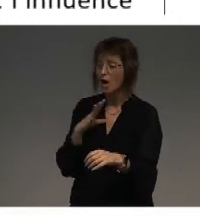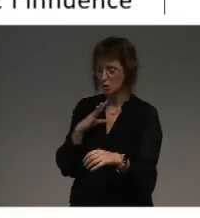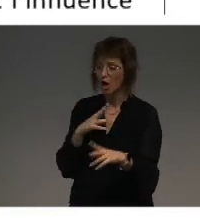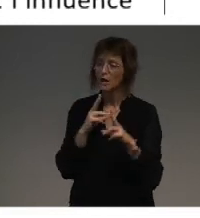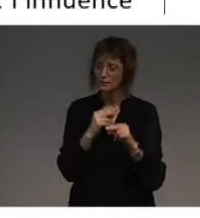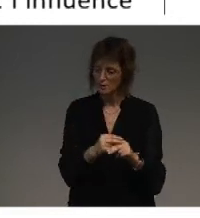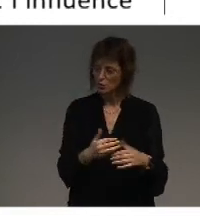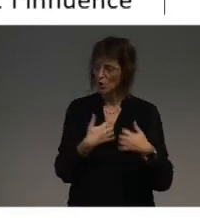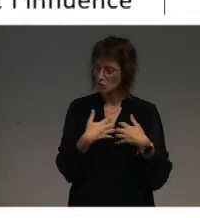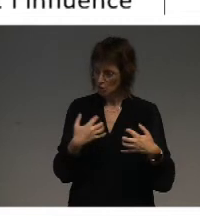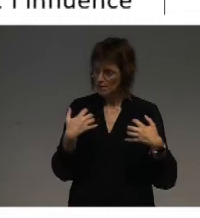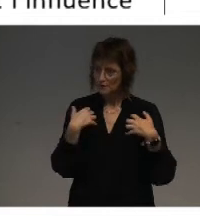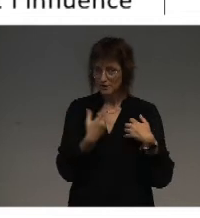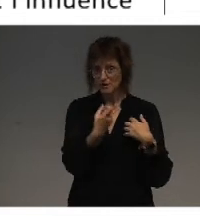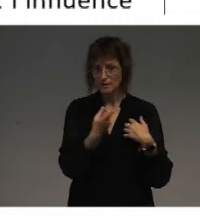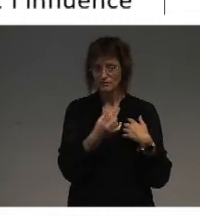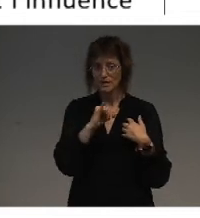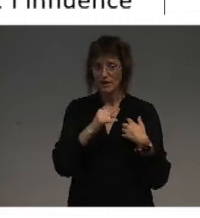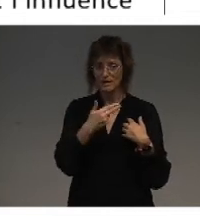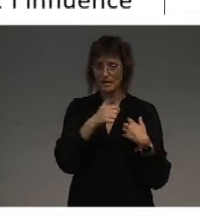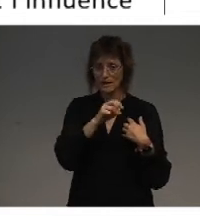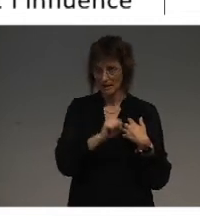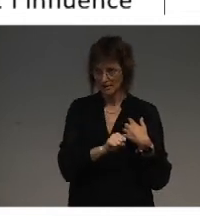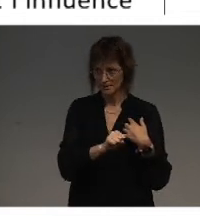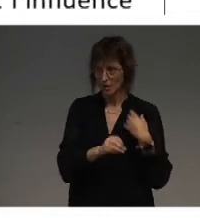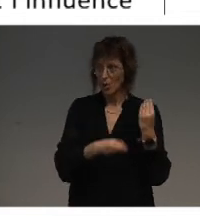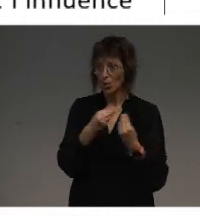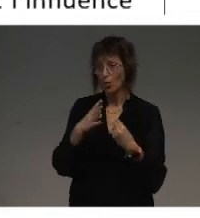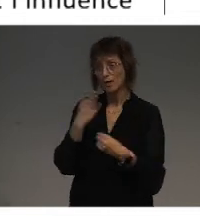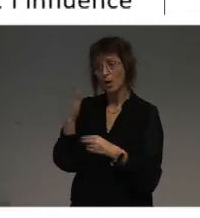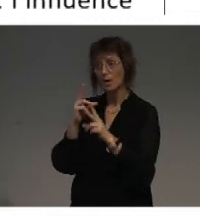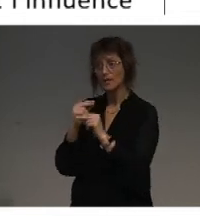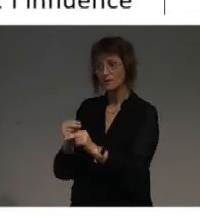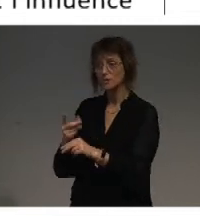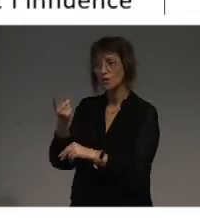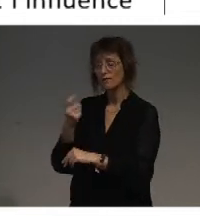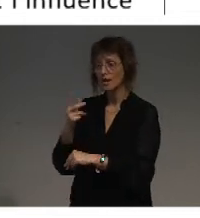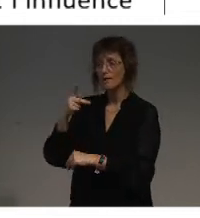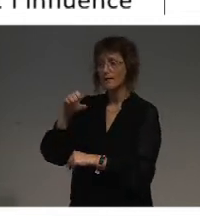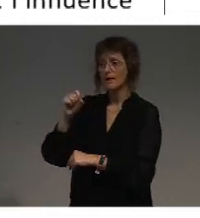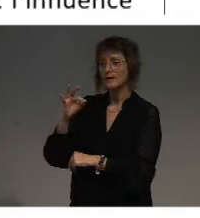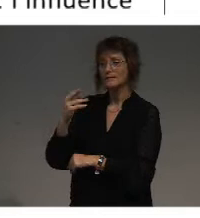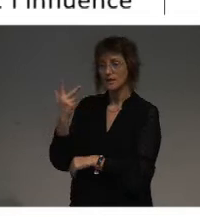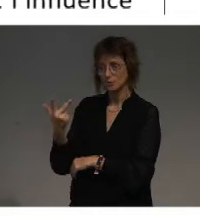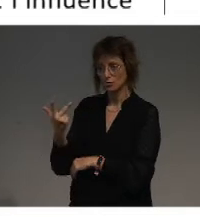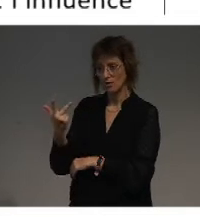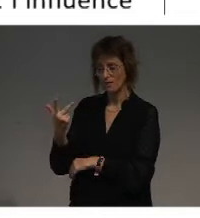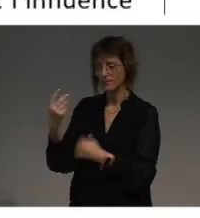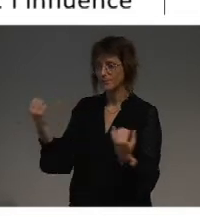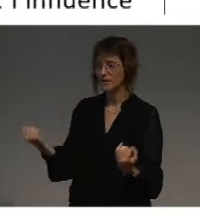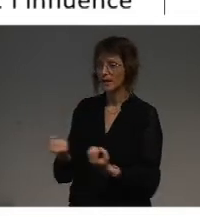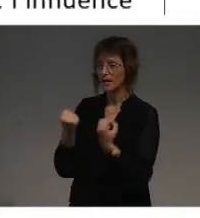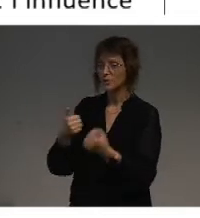repris celle de l'INRS. On pourrait reprendre celle des travaux de l'action dont je vous ai parlé, du PST3, l'action 1.11, puisqu'on